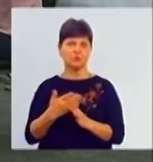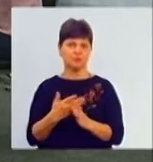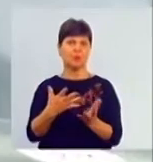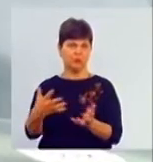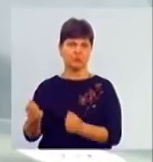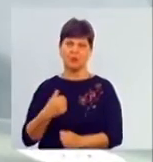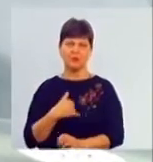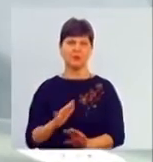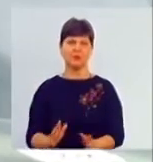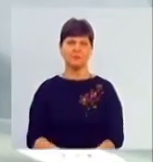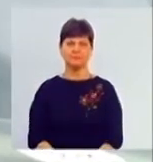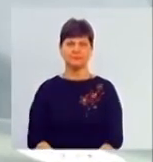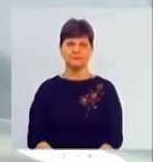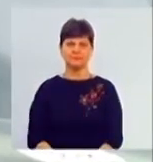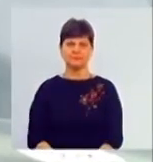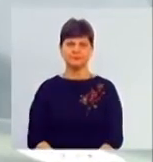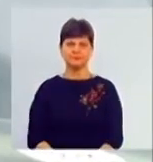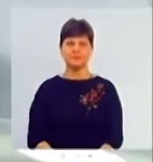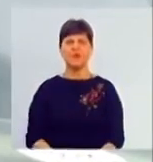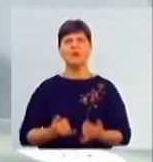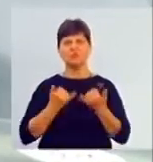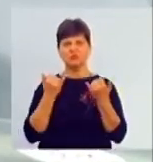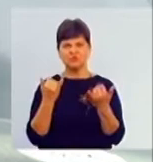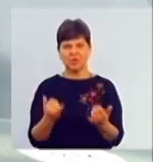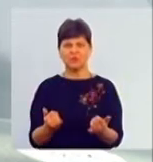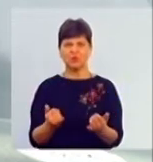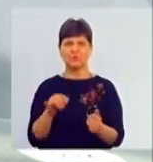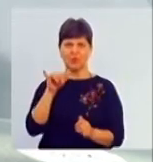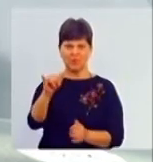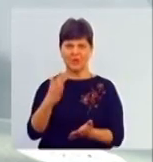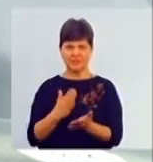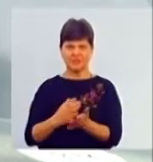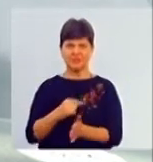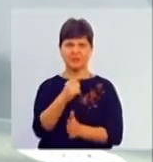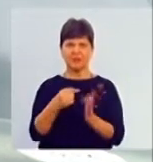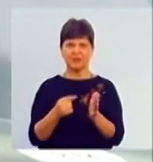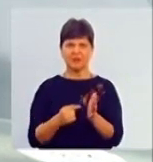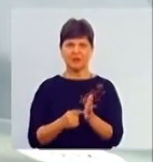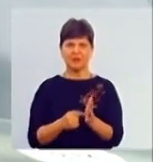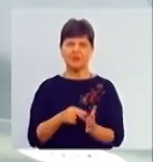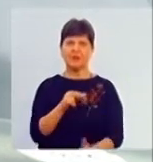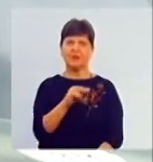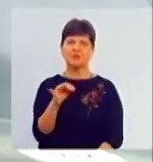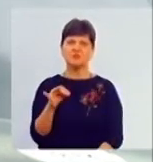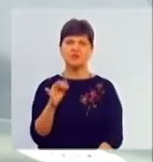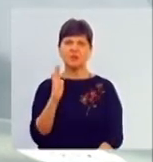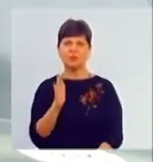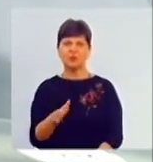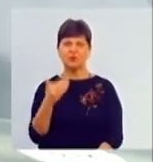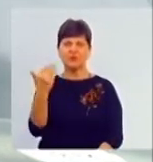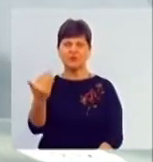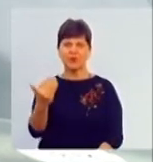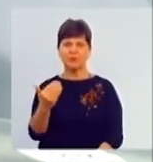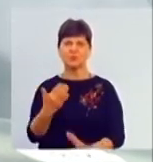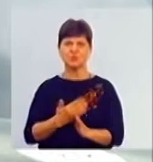питання конкретніше. Шановна телеглядачка, ваше питання. Вони не працюють. Чи буде вам субсидія від пенсії,